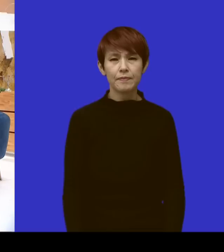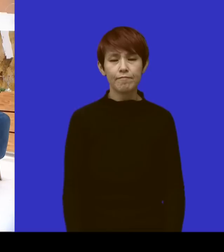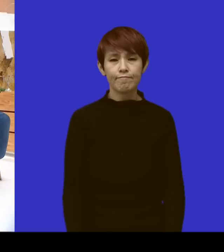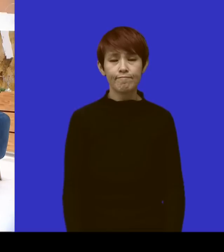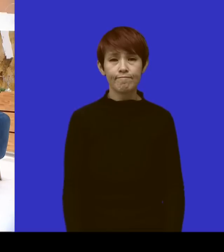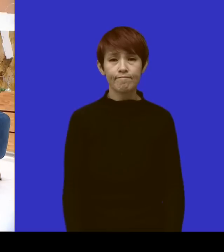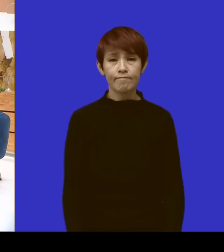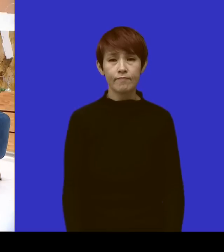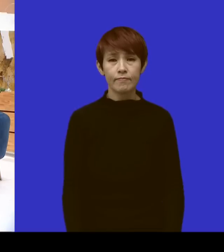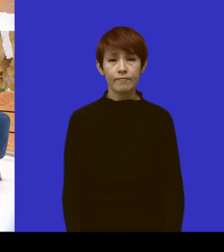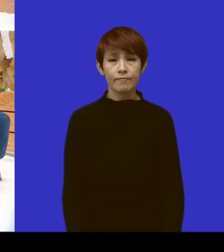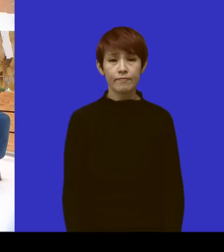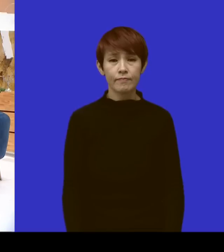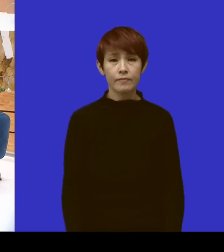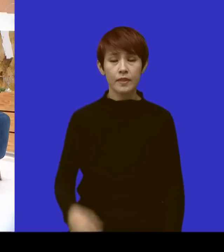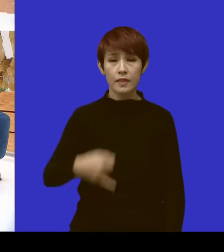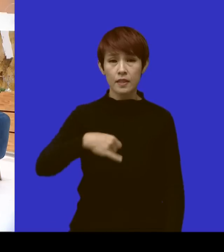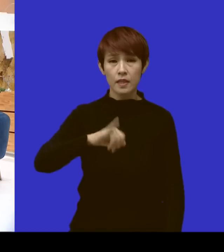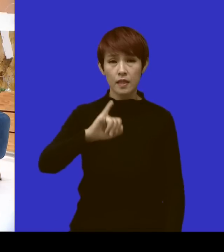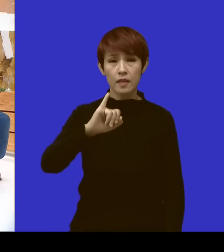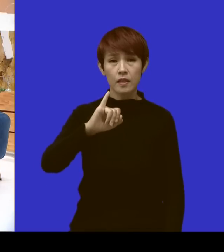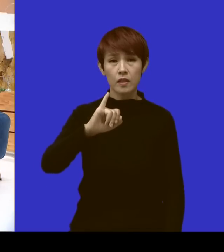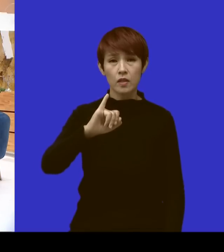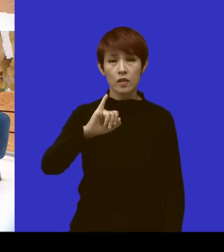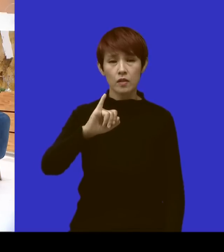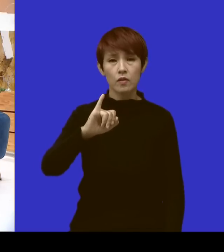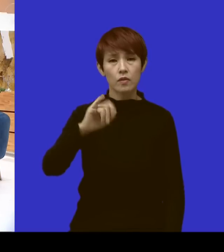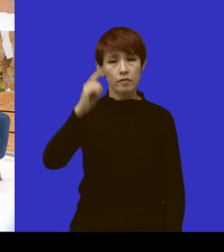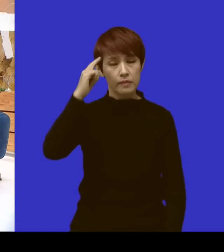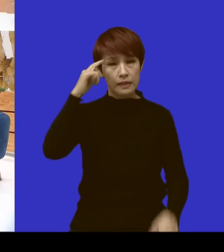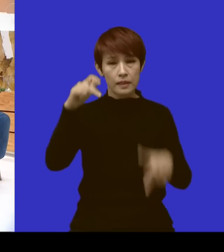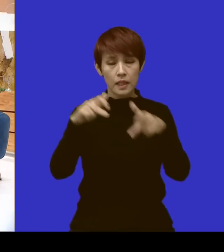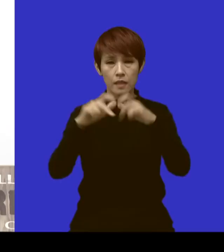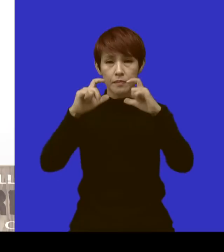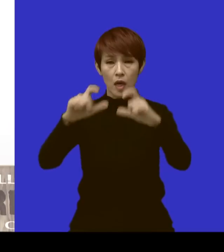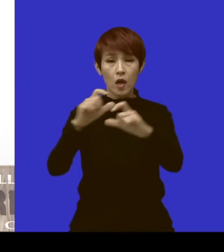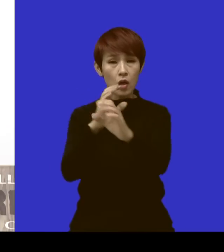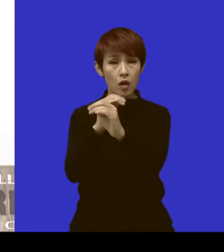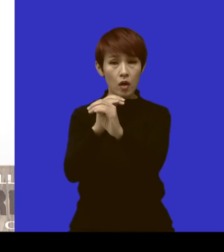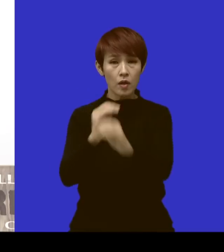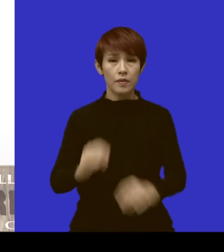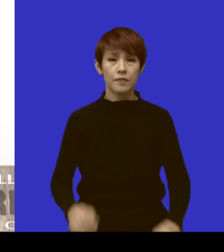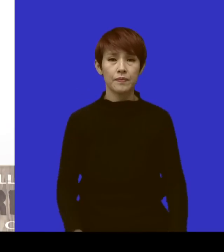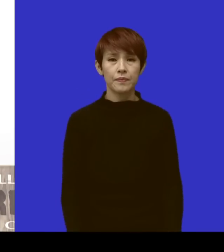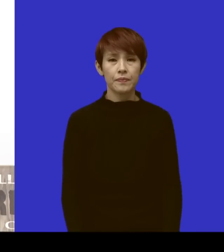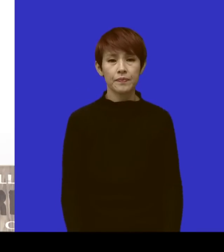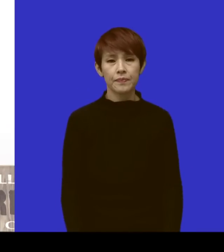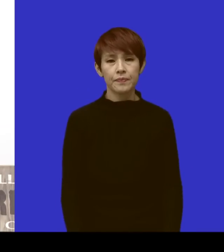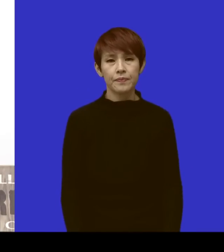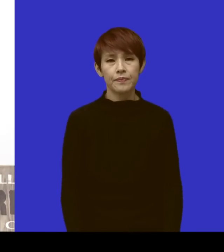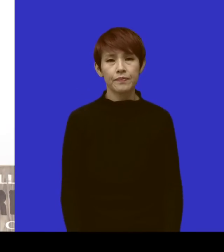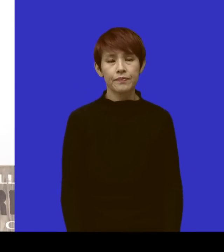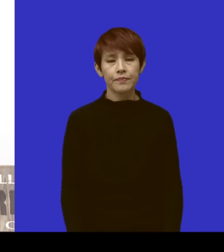우리 예지는 언제 그 발달장애 판정을 받았어요? 예지가